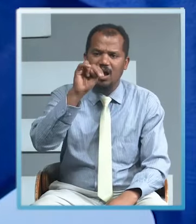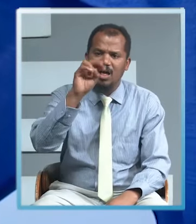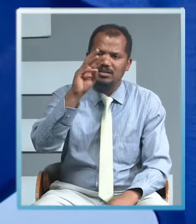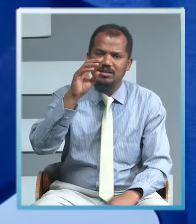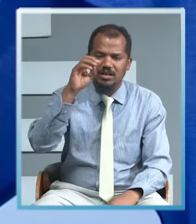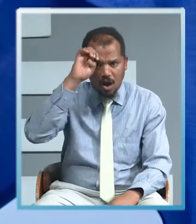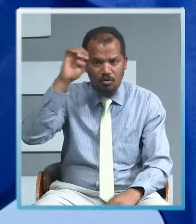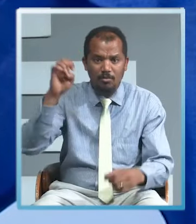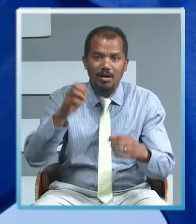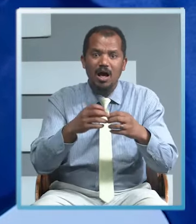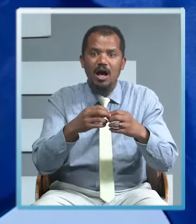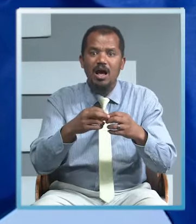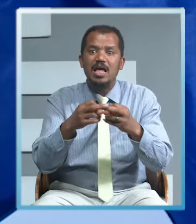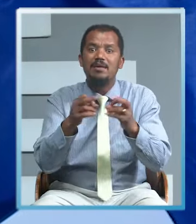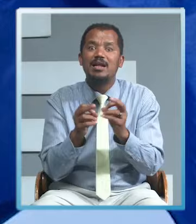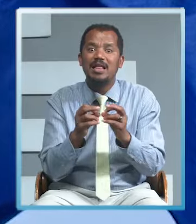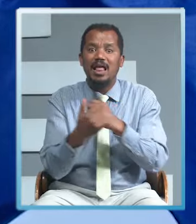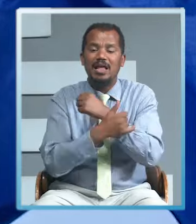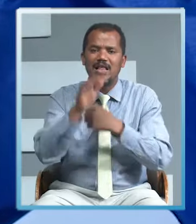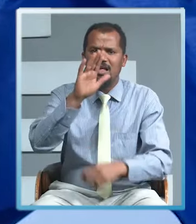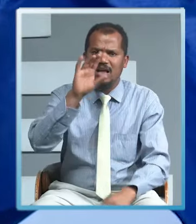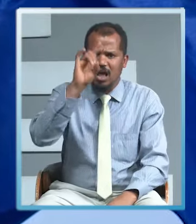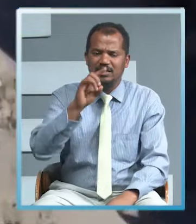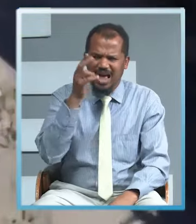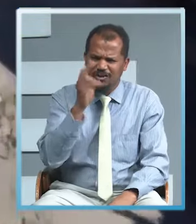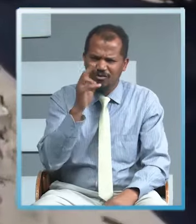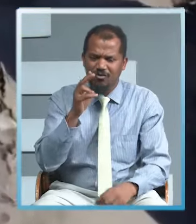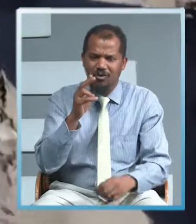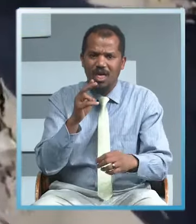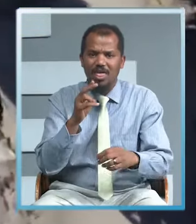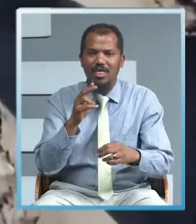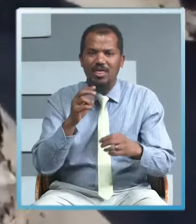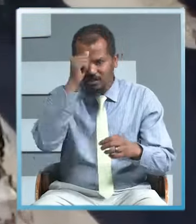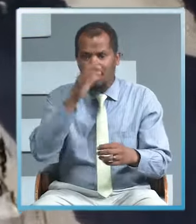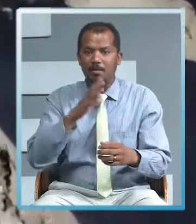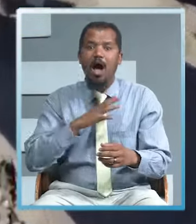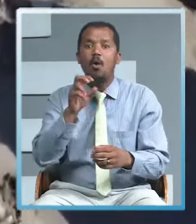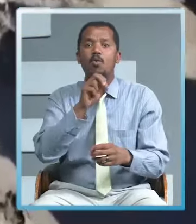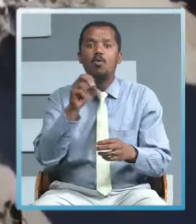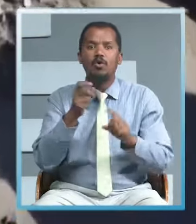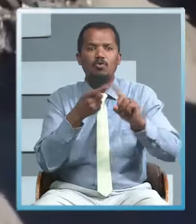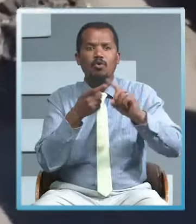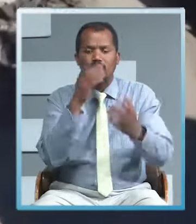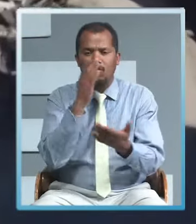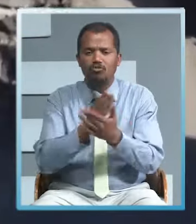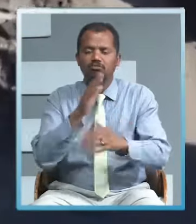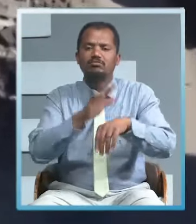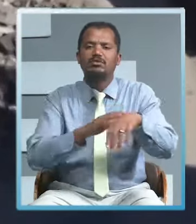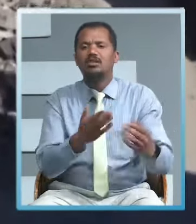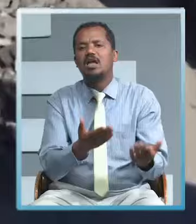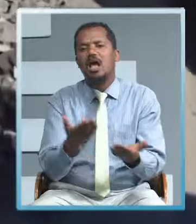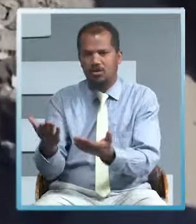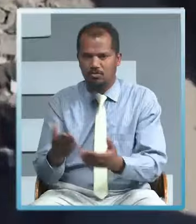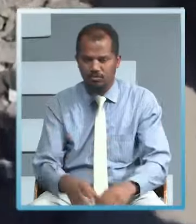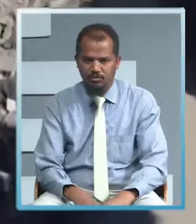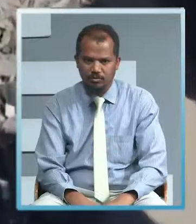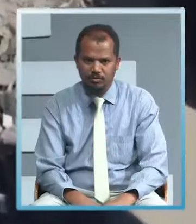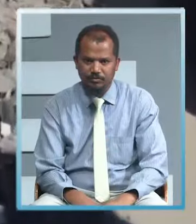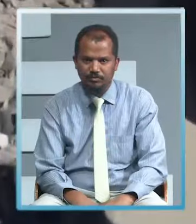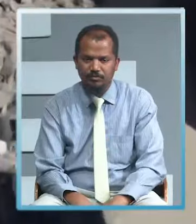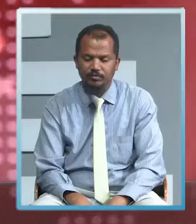دستي أوروبا برت أبال هاجرات بغازا أستشفاي يسباوي تبت أقوم اندي درس تري أقربو